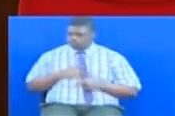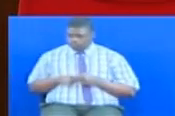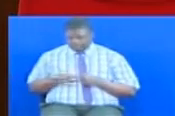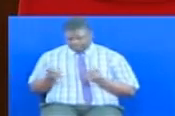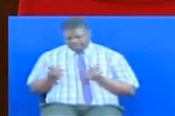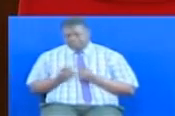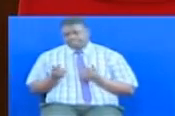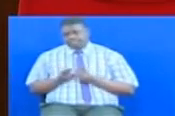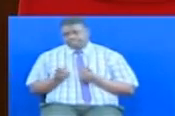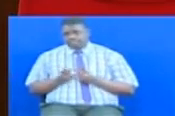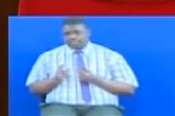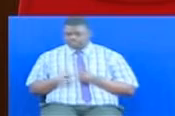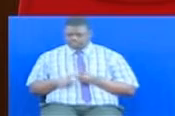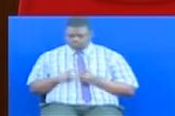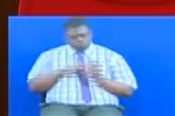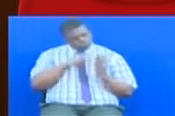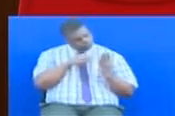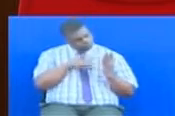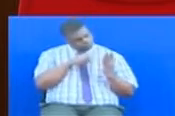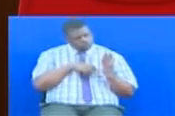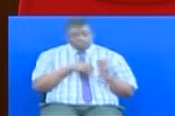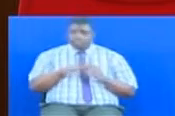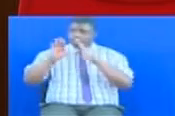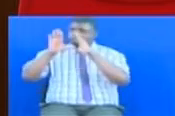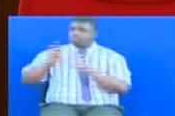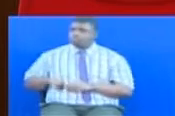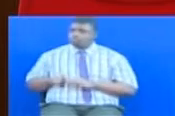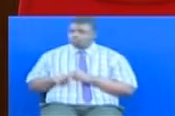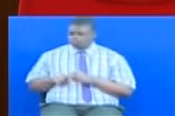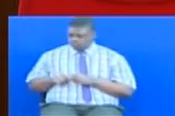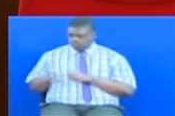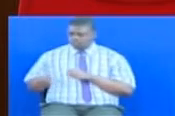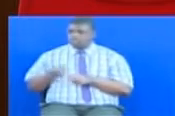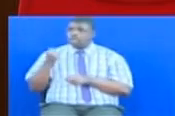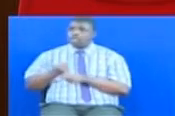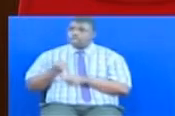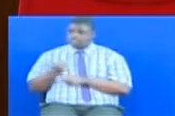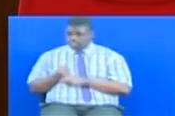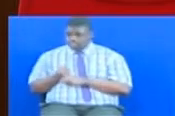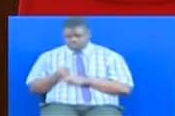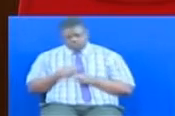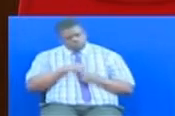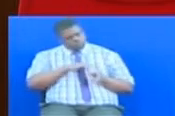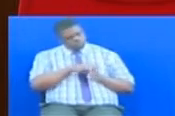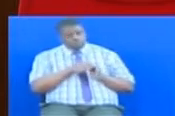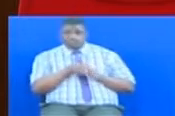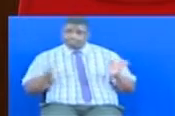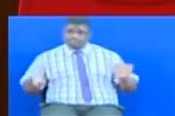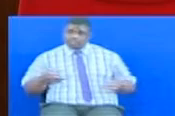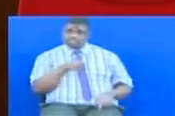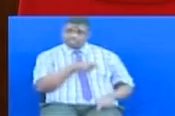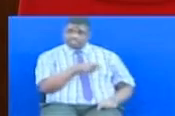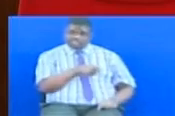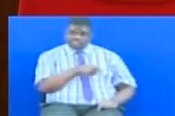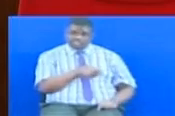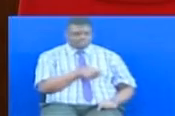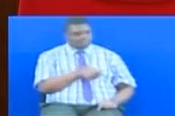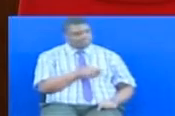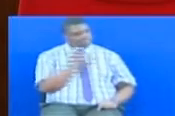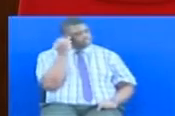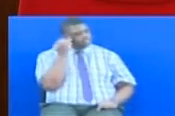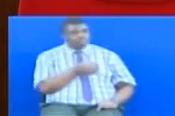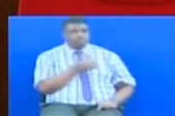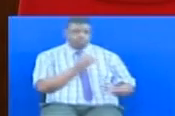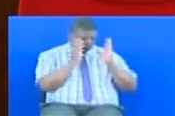hilo nimesoma pia ripoti za ufanisi, na nilipenda nitumie nafasi hii niwashukuru washauri waheshimiwa